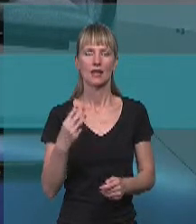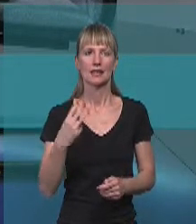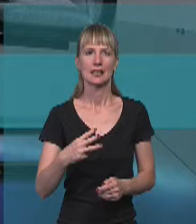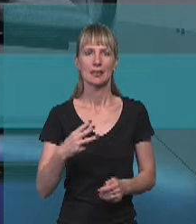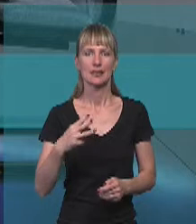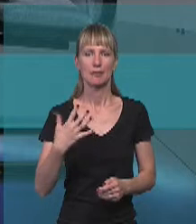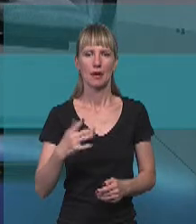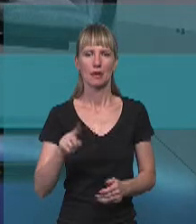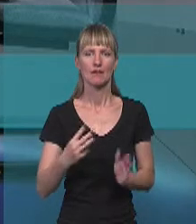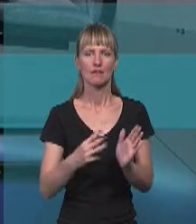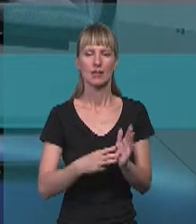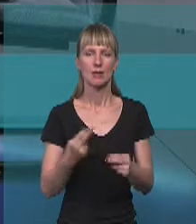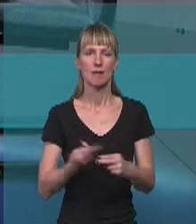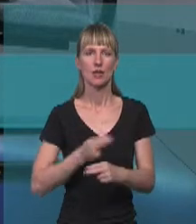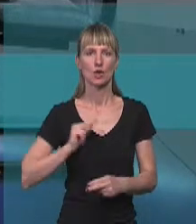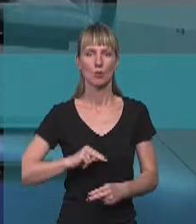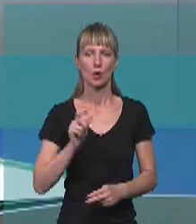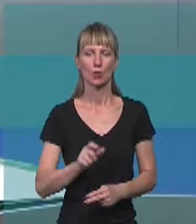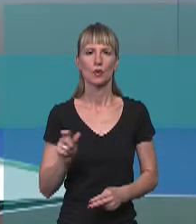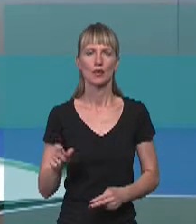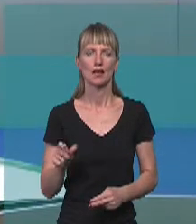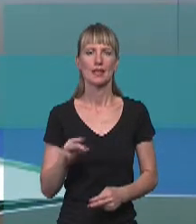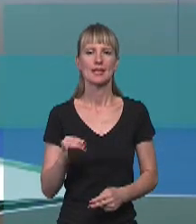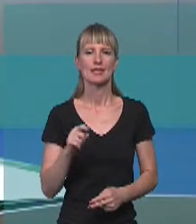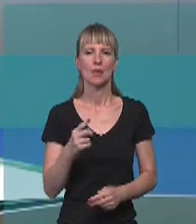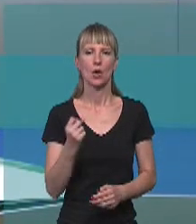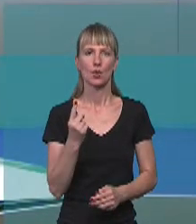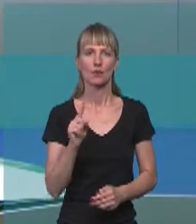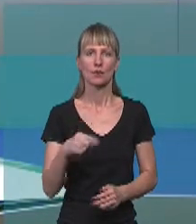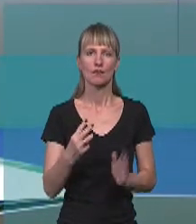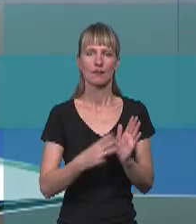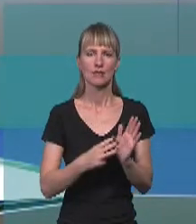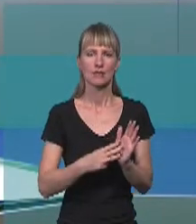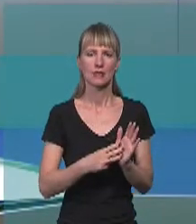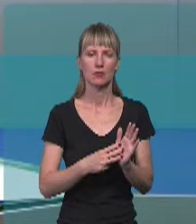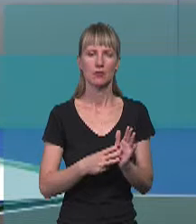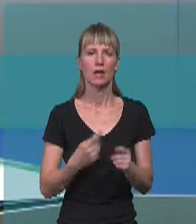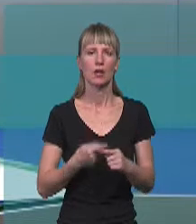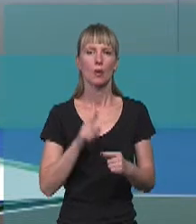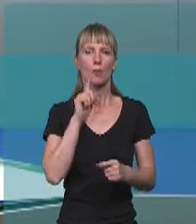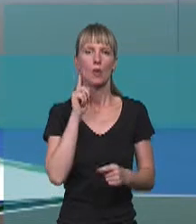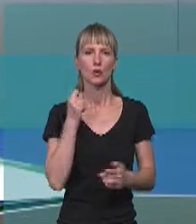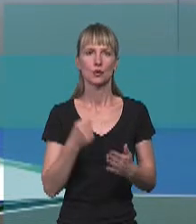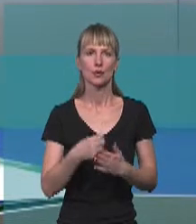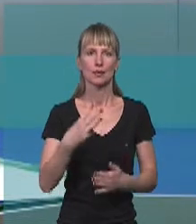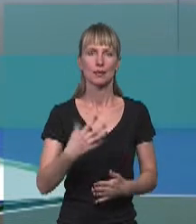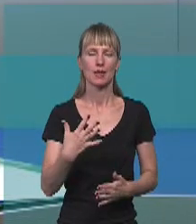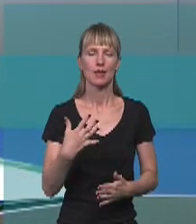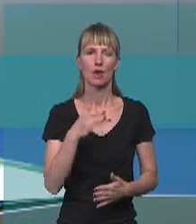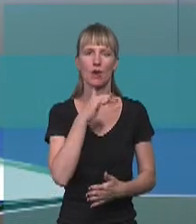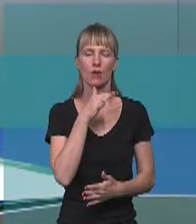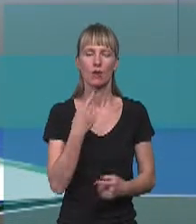35,8 тисяч безробітних. Із них 11,8 це молодь до 35 років. Це майже